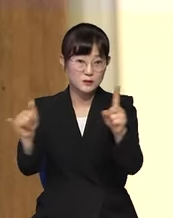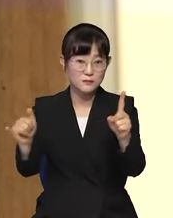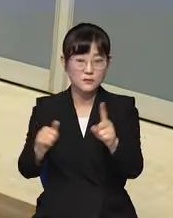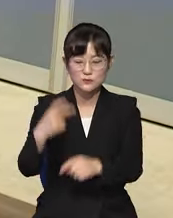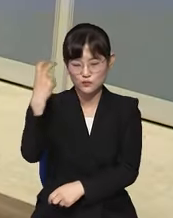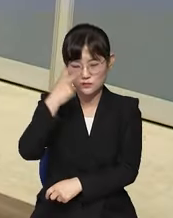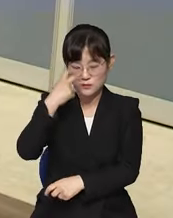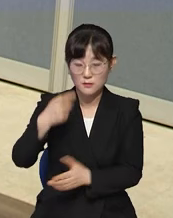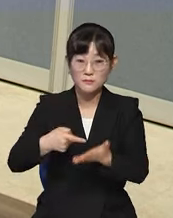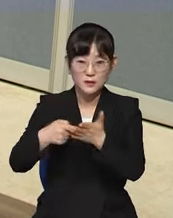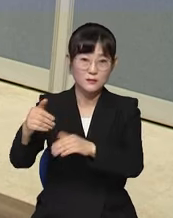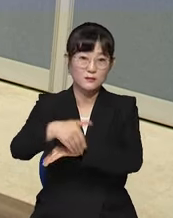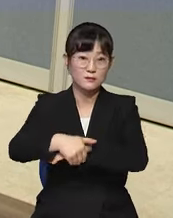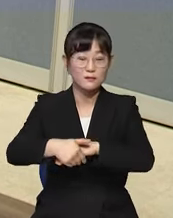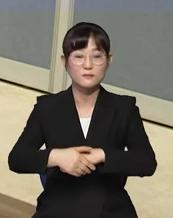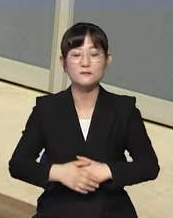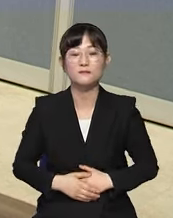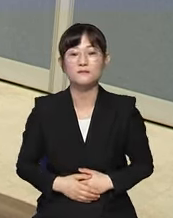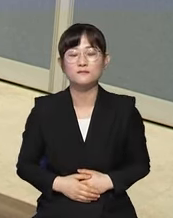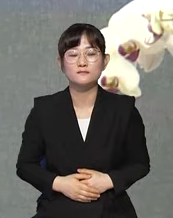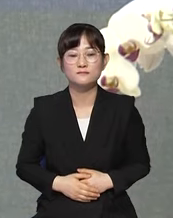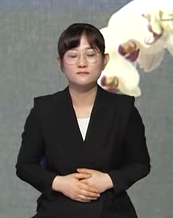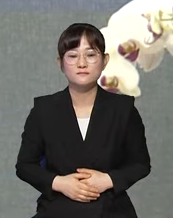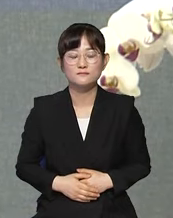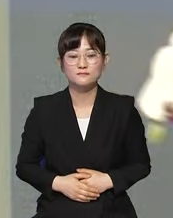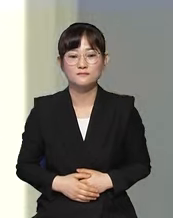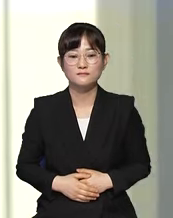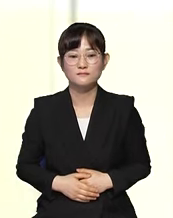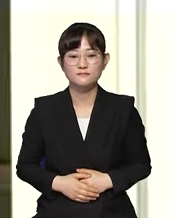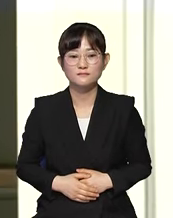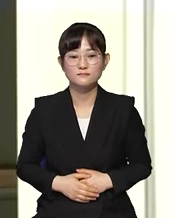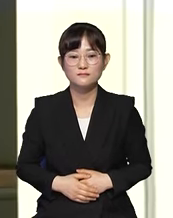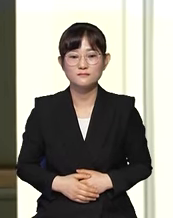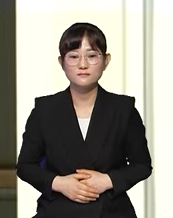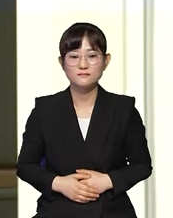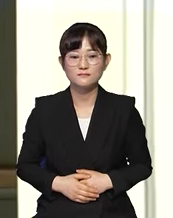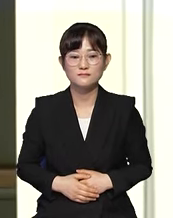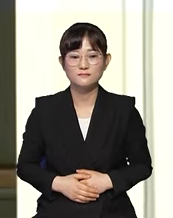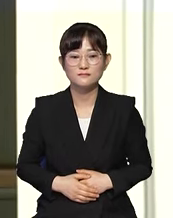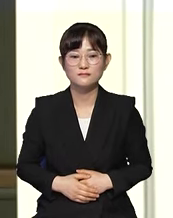대해서는 수사 의뢰를 검토할 예정입니다 KBC 조경원 있니다